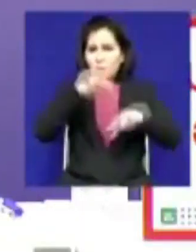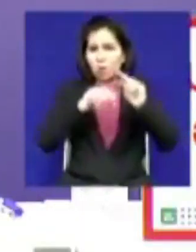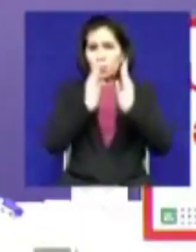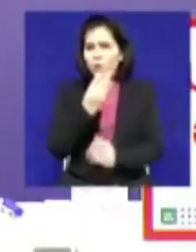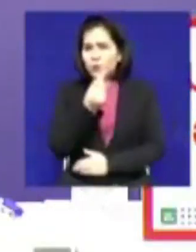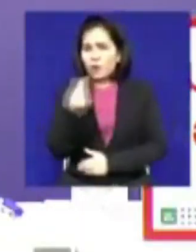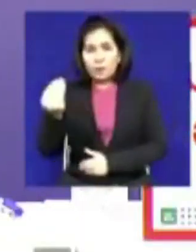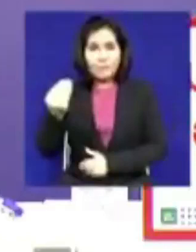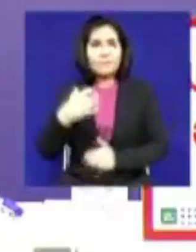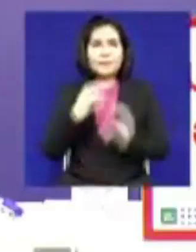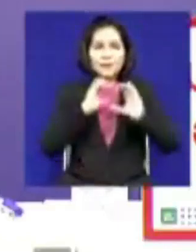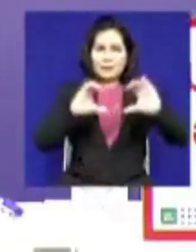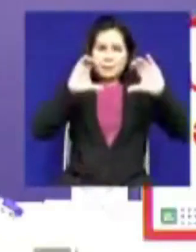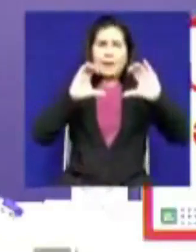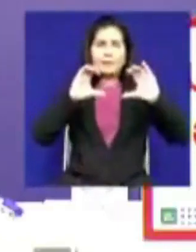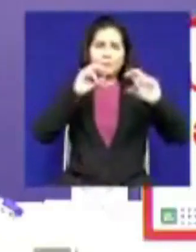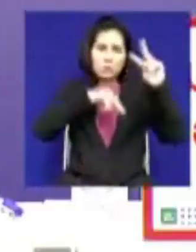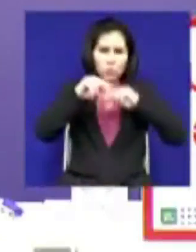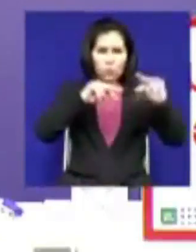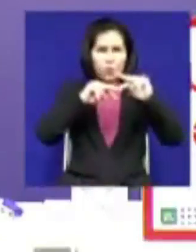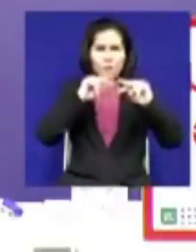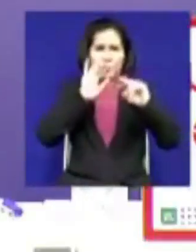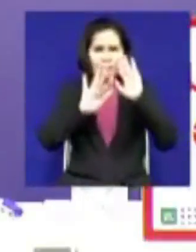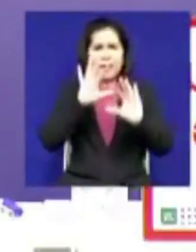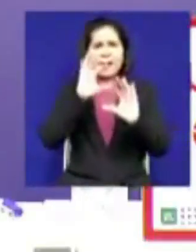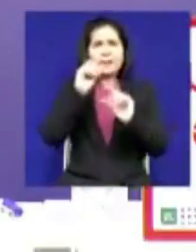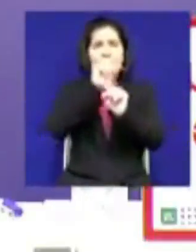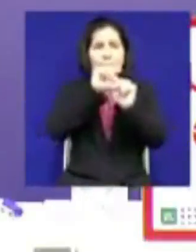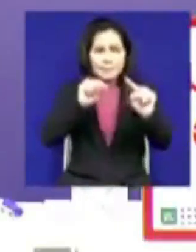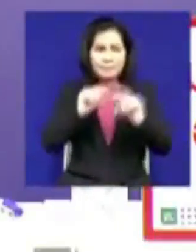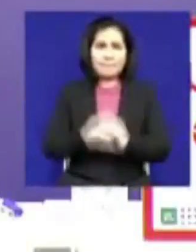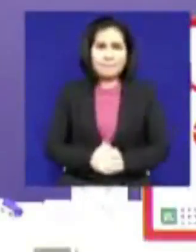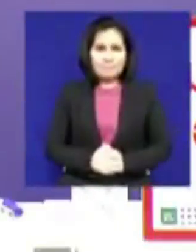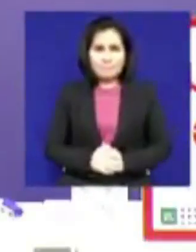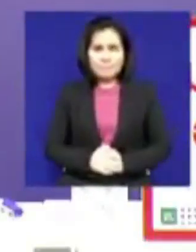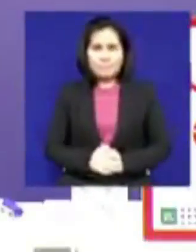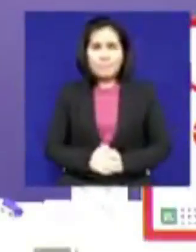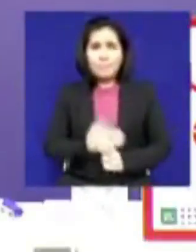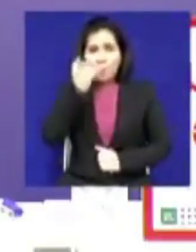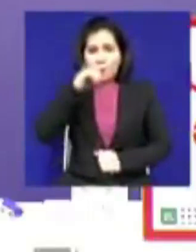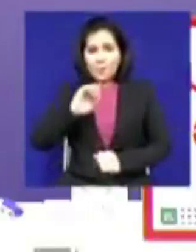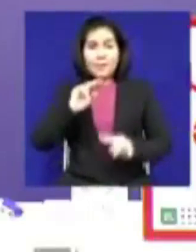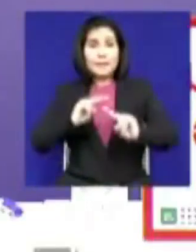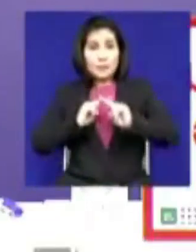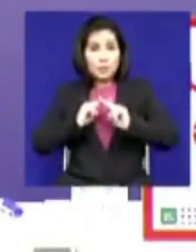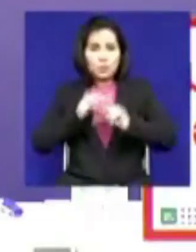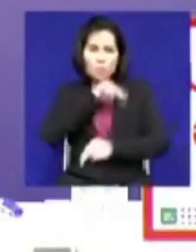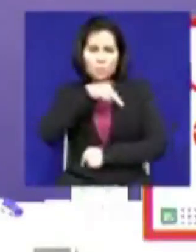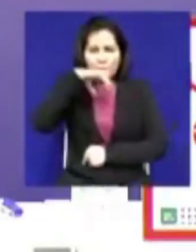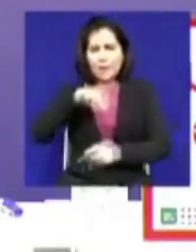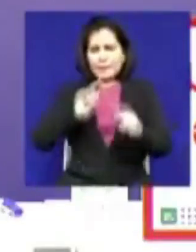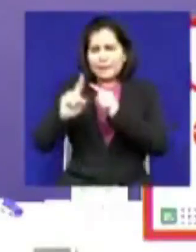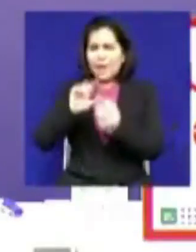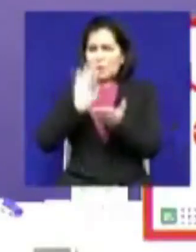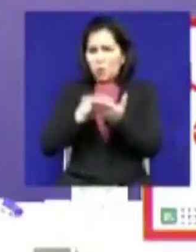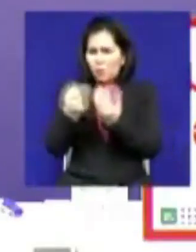งที่เราทำไปสัปดาห์2สัปดาห์เนี่ยเริ่มสำเร็จคนป่วยคนเจ็บไม่นอนกับบ้านเลยเฉยๆน ะ ไม่นอนกับบ้าน